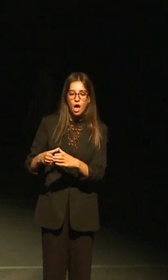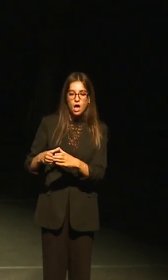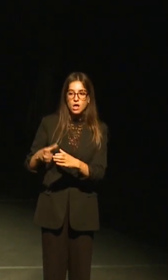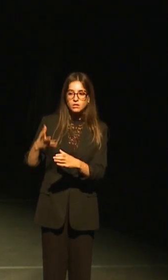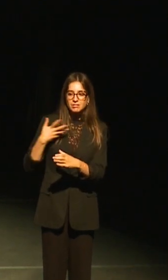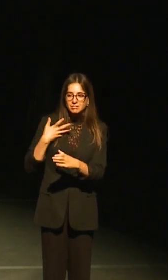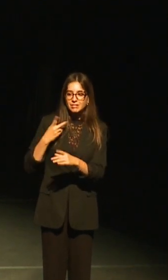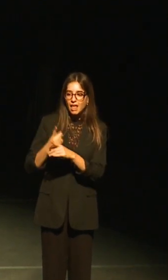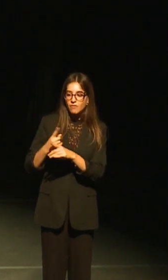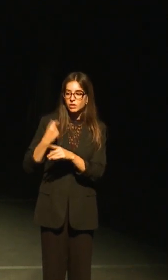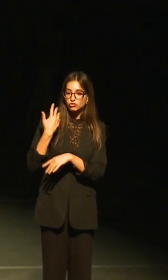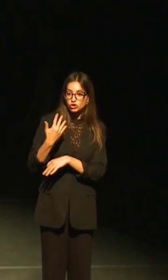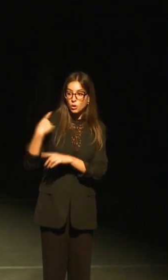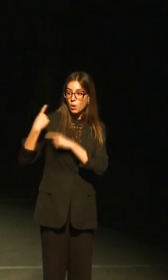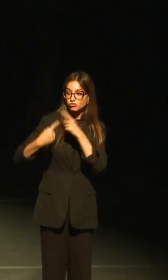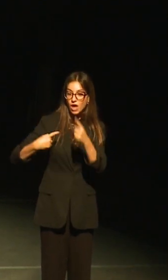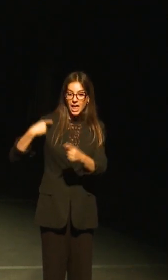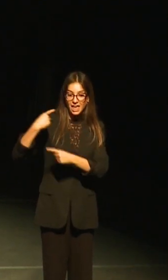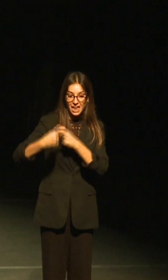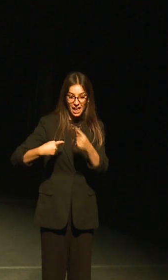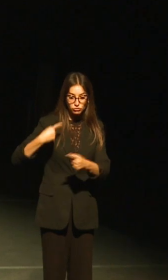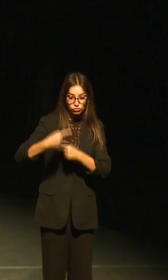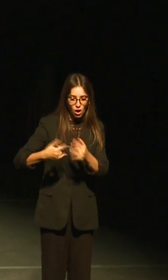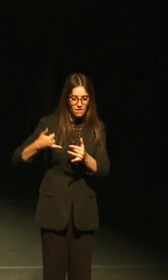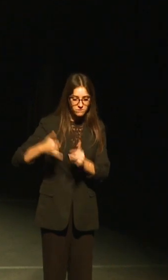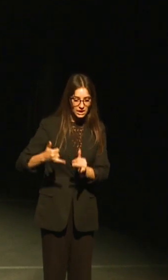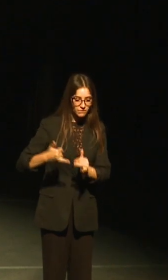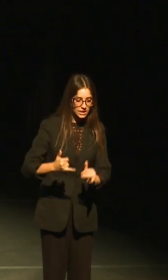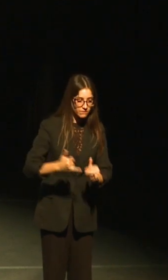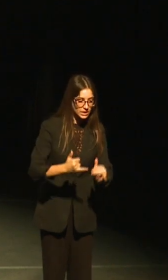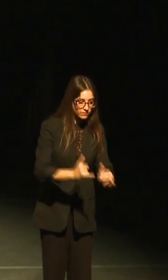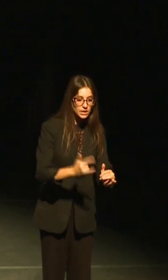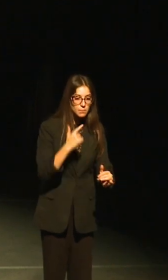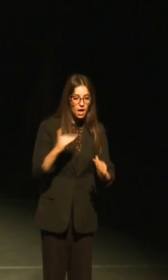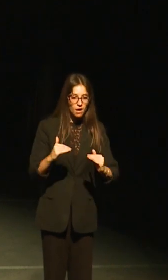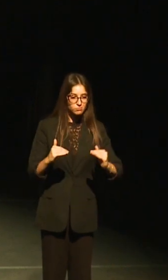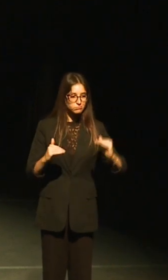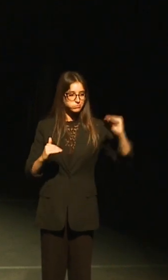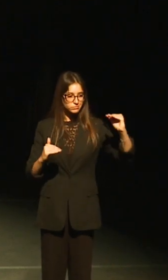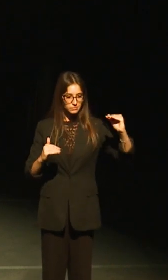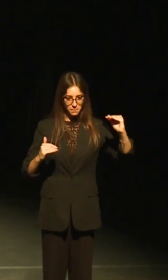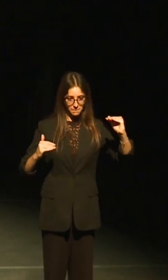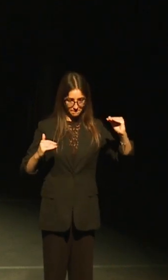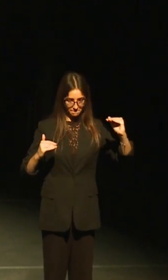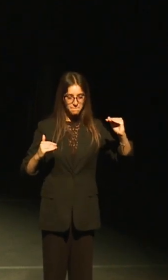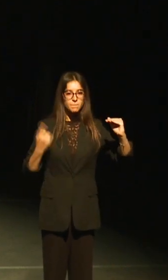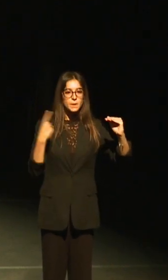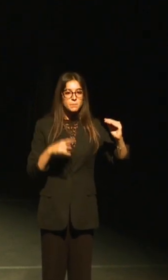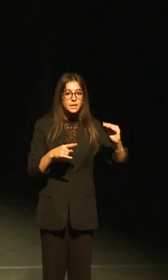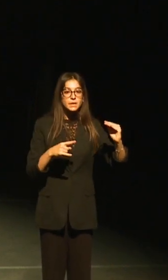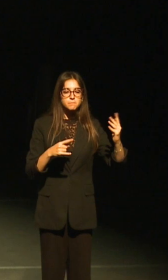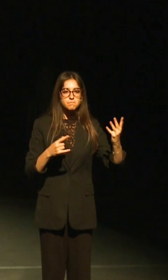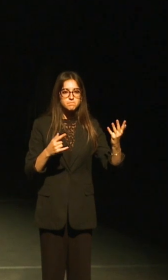per arrivare a far parte del ceto medio Beh questo punto è un punto